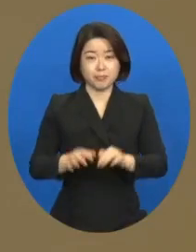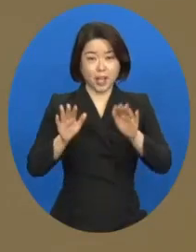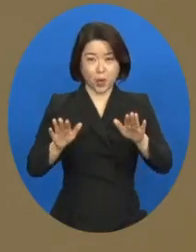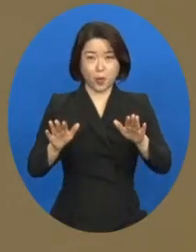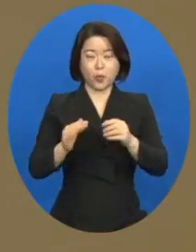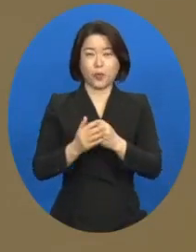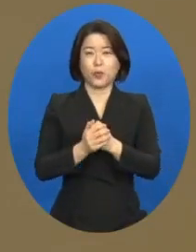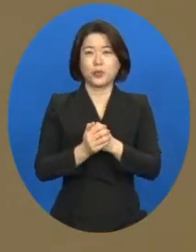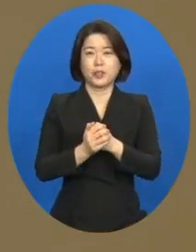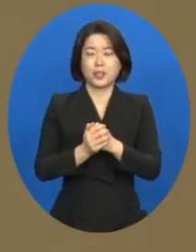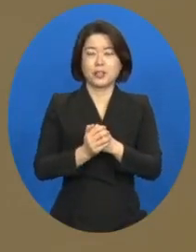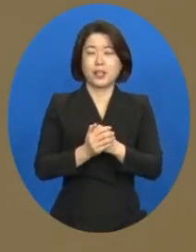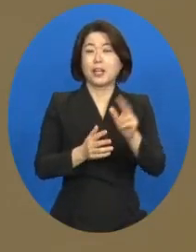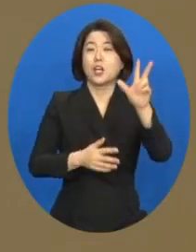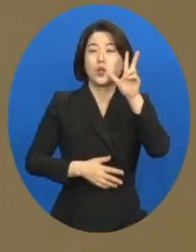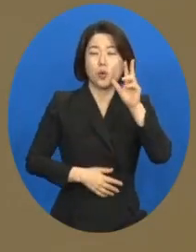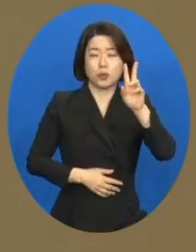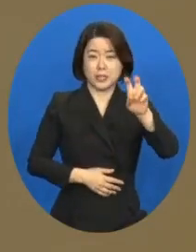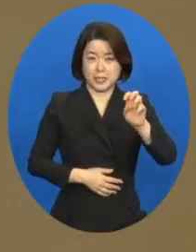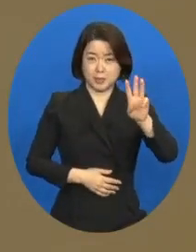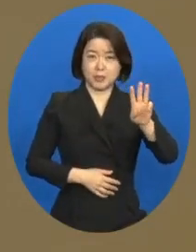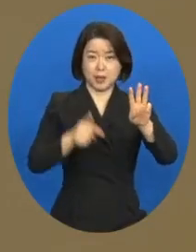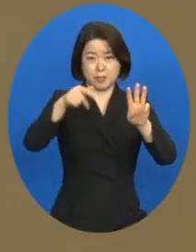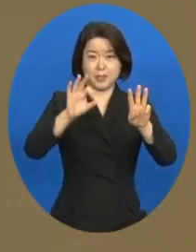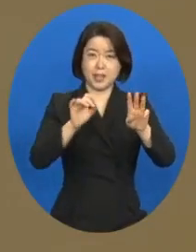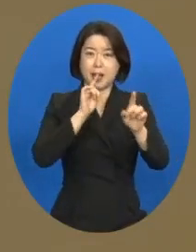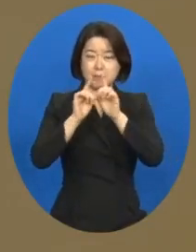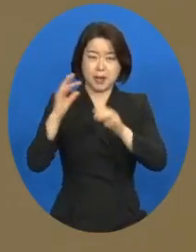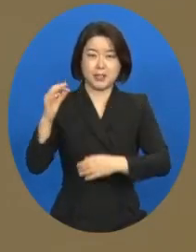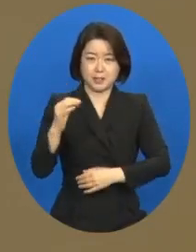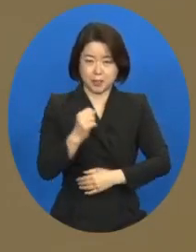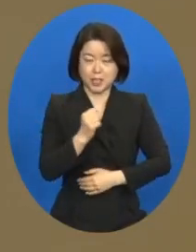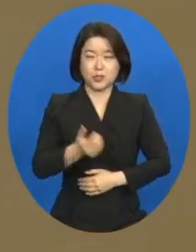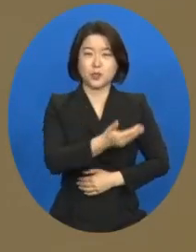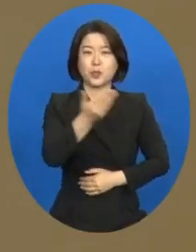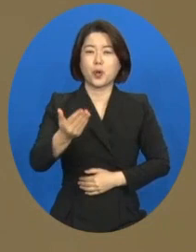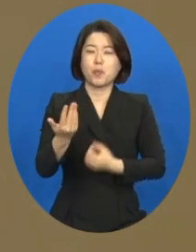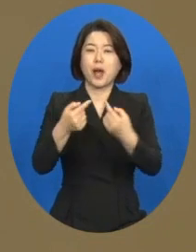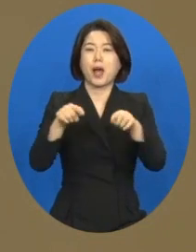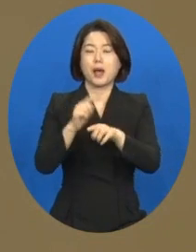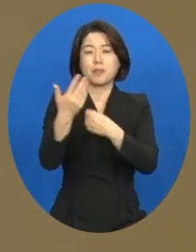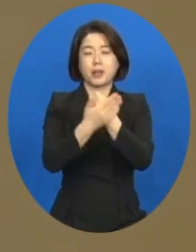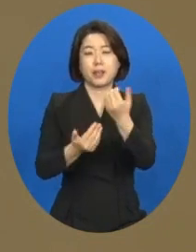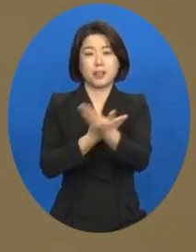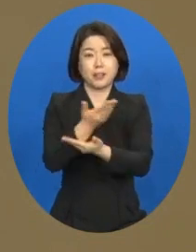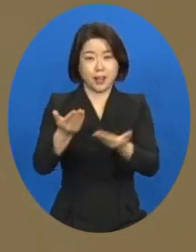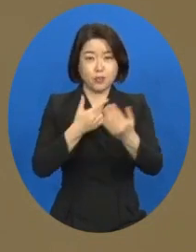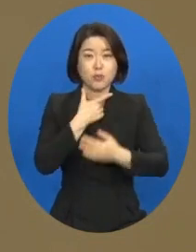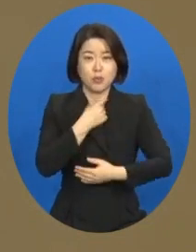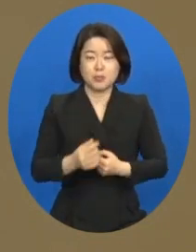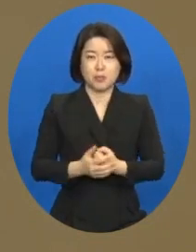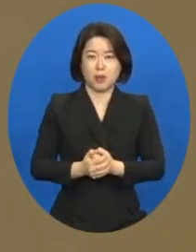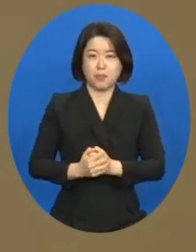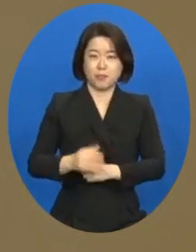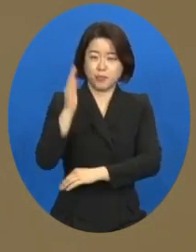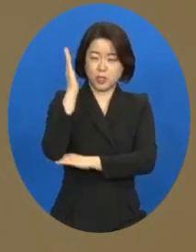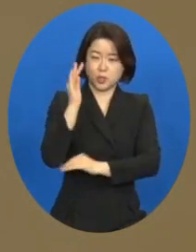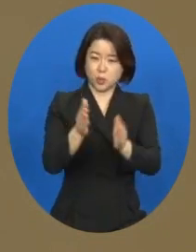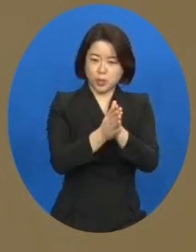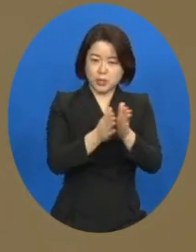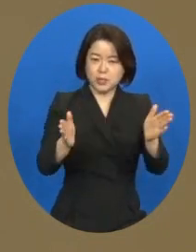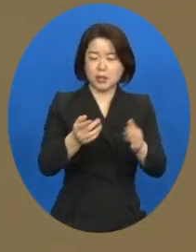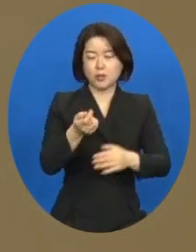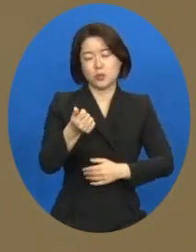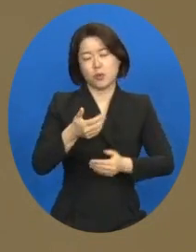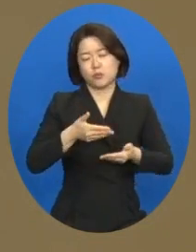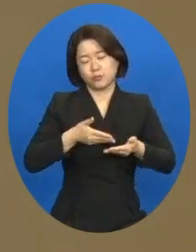오늘 여호수아 23장 말씀으로 여러분과 함께 은혜를 나누고 싶은데 설교의 시작이 조금